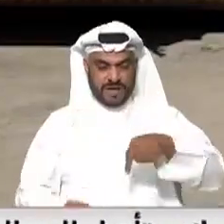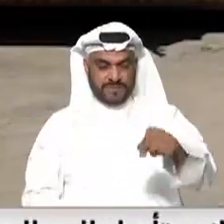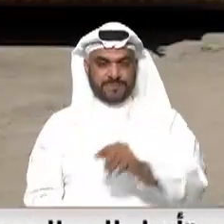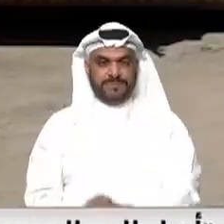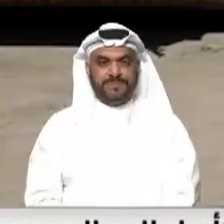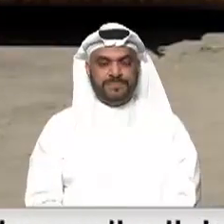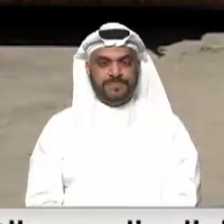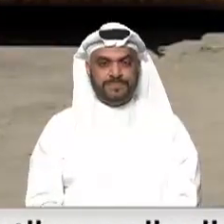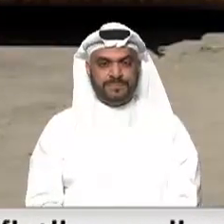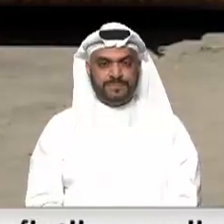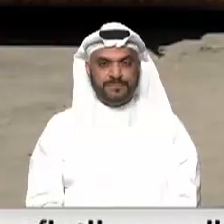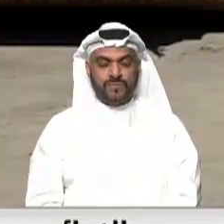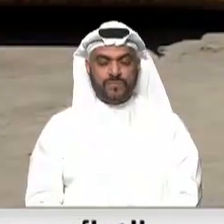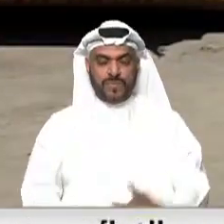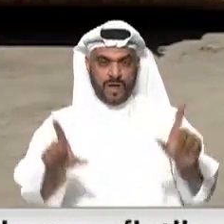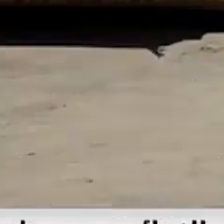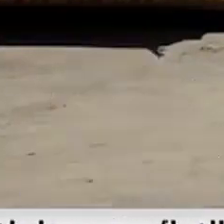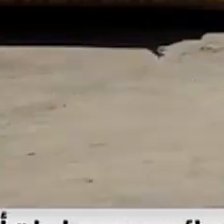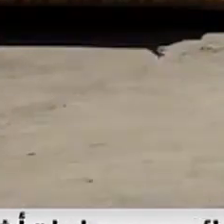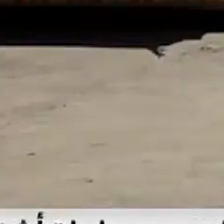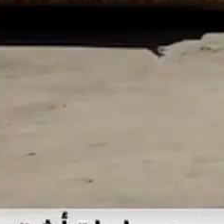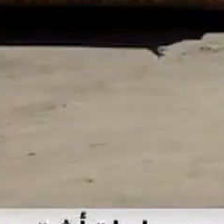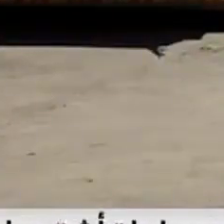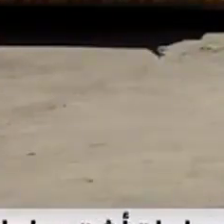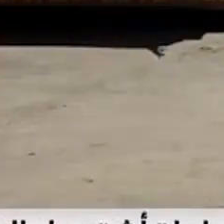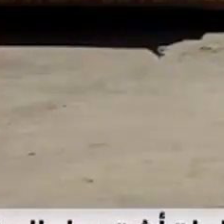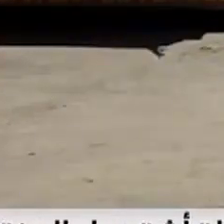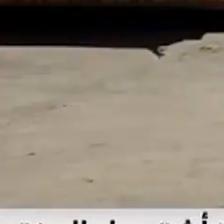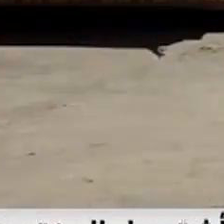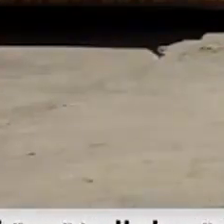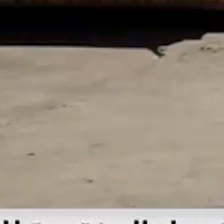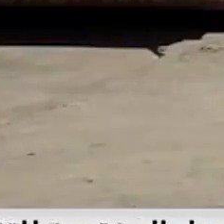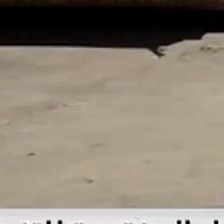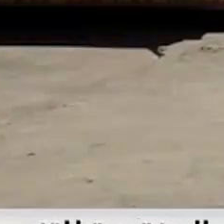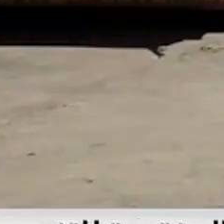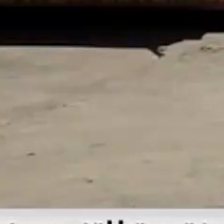الصعبة. سنة السبلاني، تلفزيون دولة الكويت، بيروت.